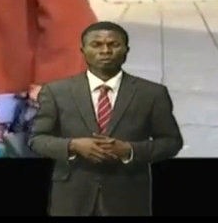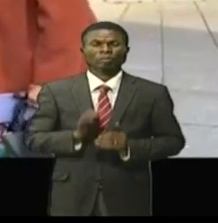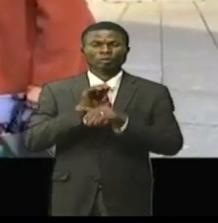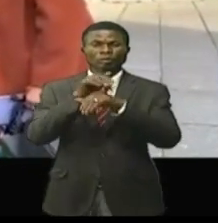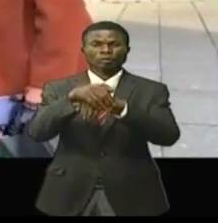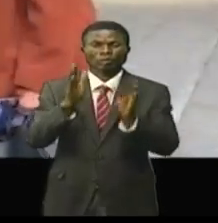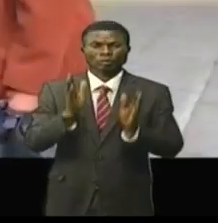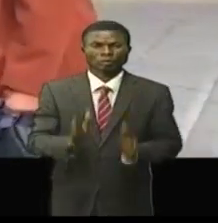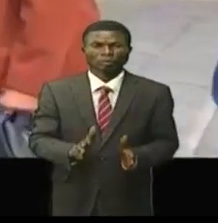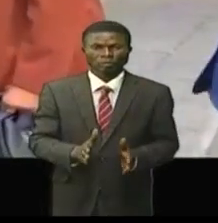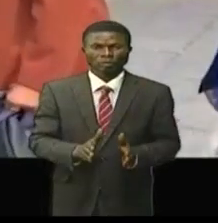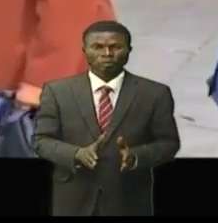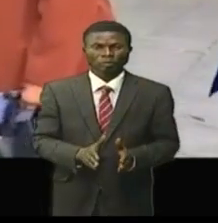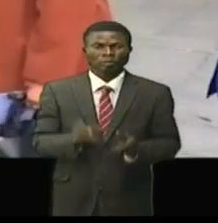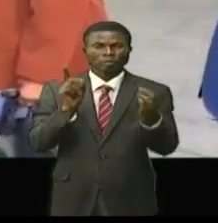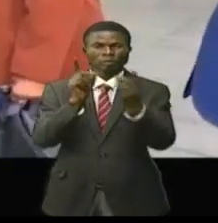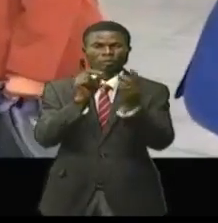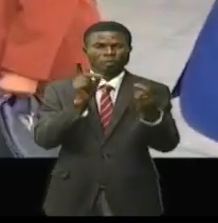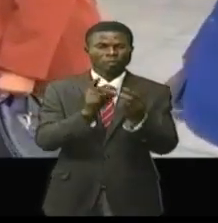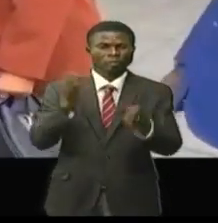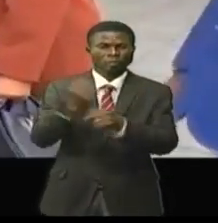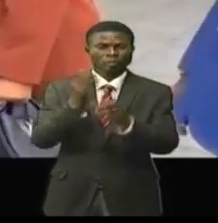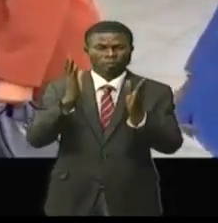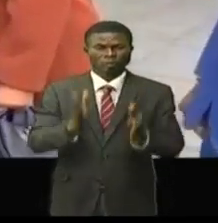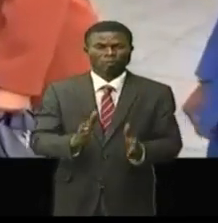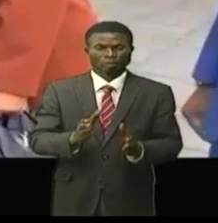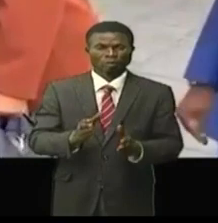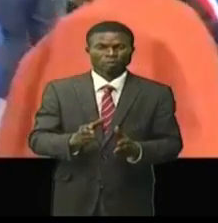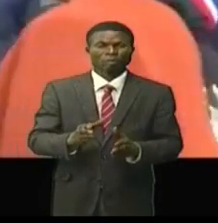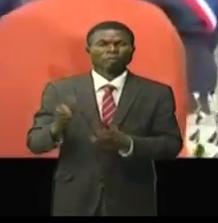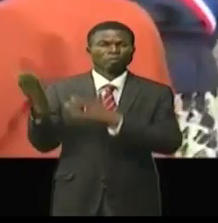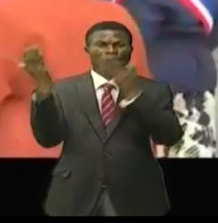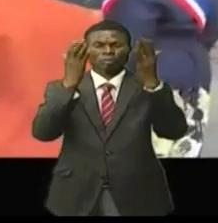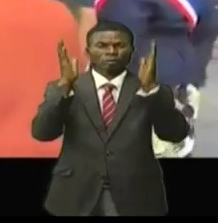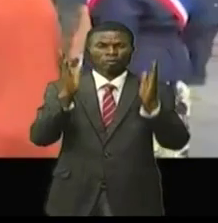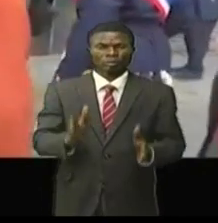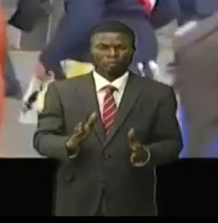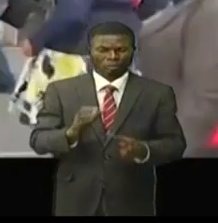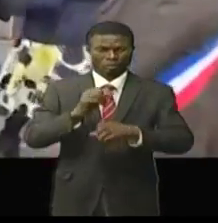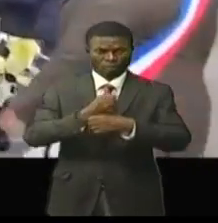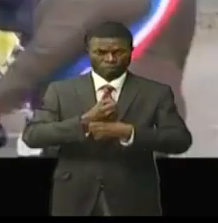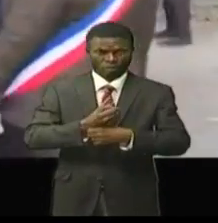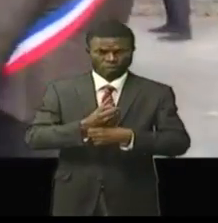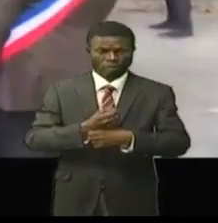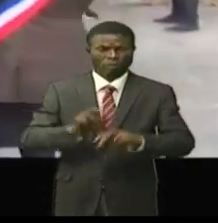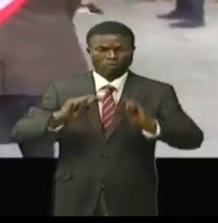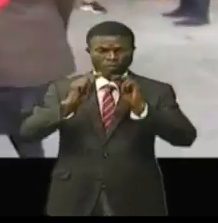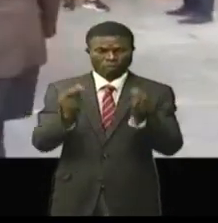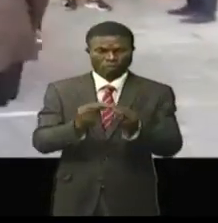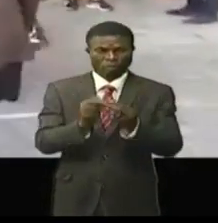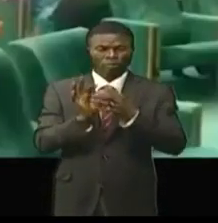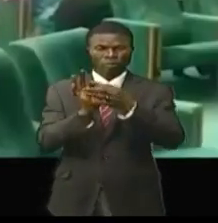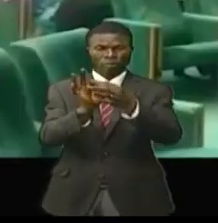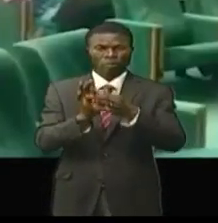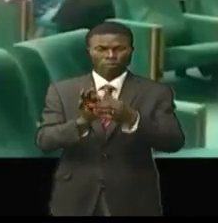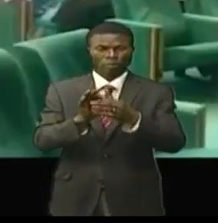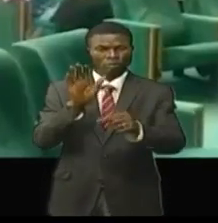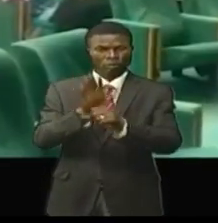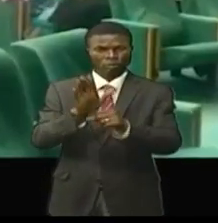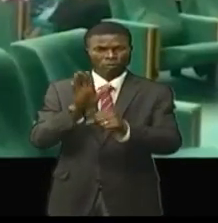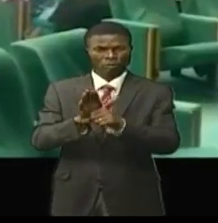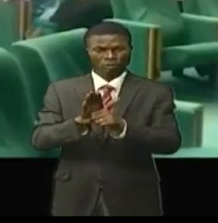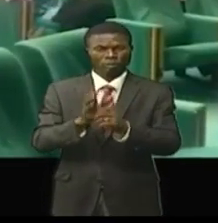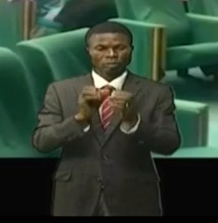participant de nouer des contacts professionnels avec le milieu d'affaires afin de créer des synergies et de collaborations diverses dans